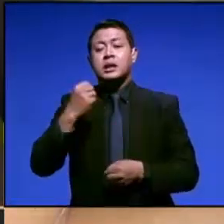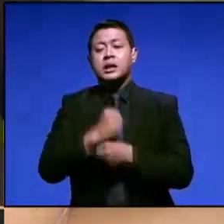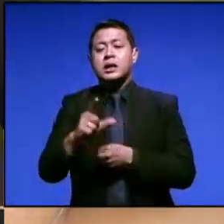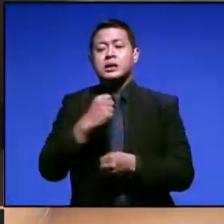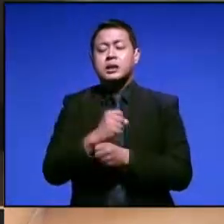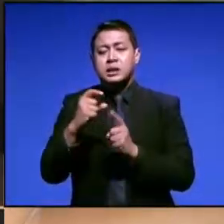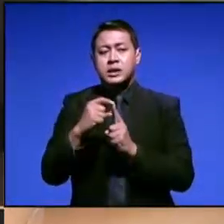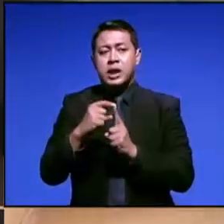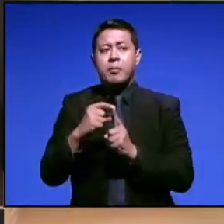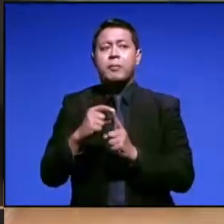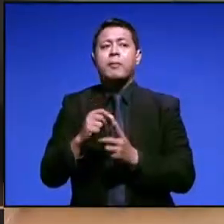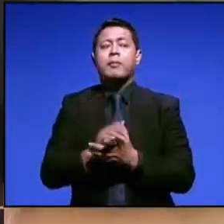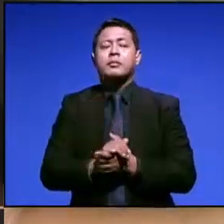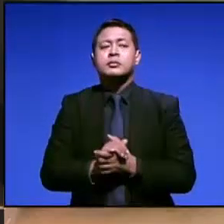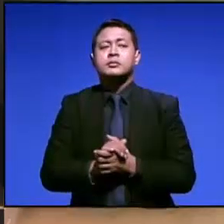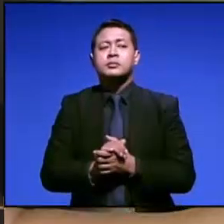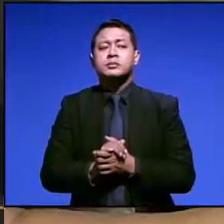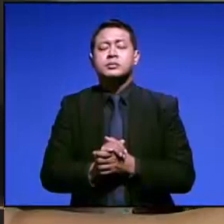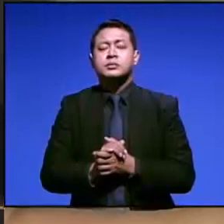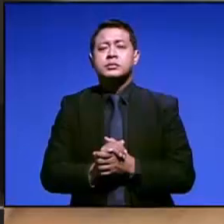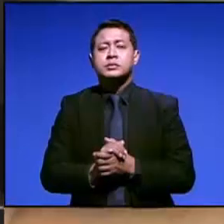ganjil genap, jadi